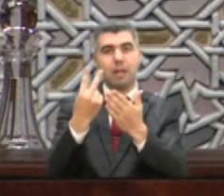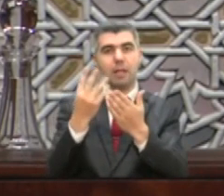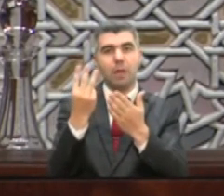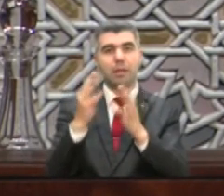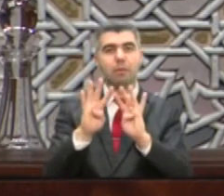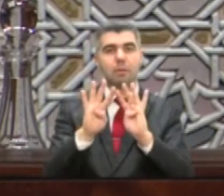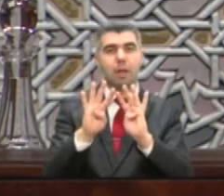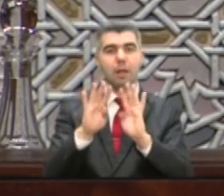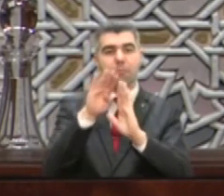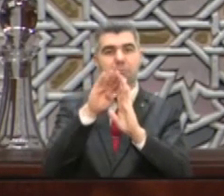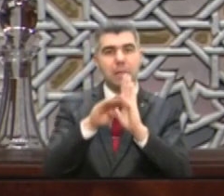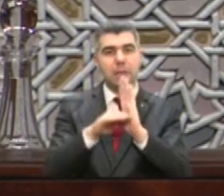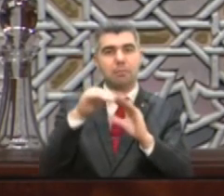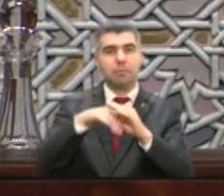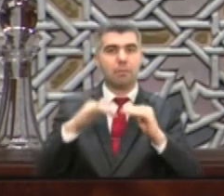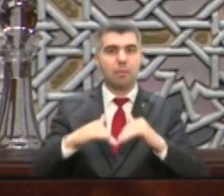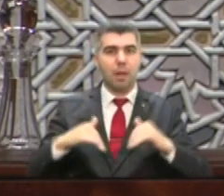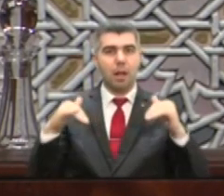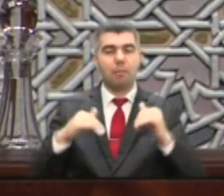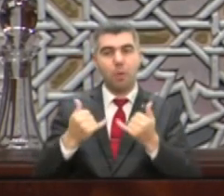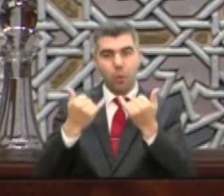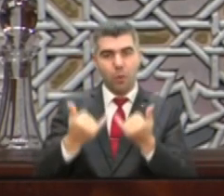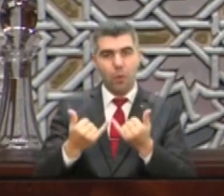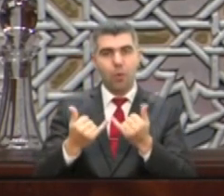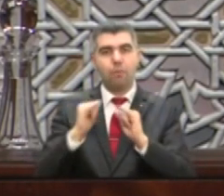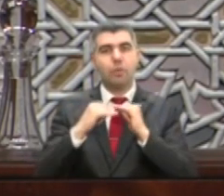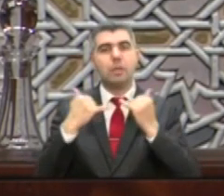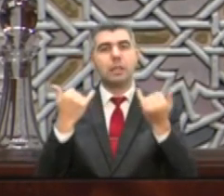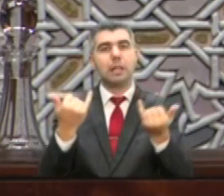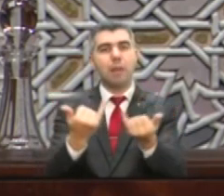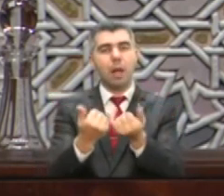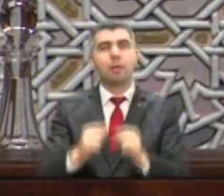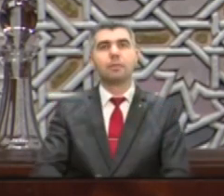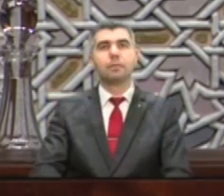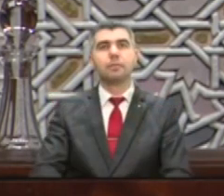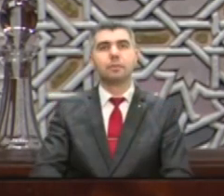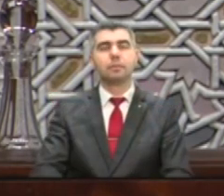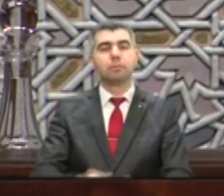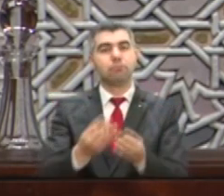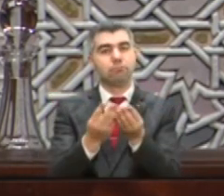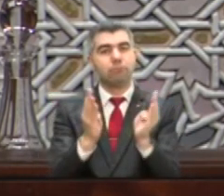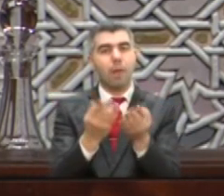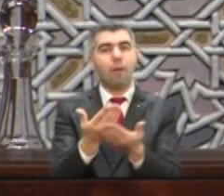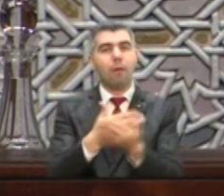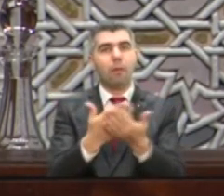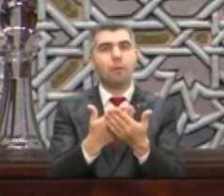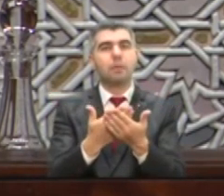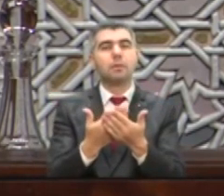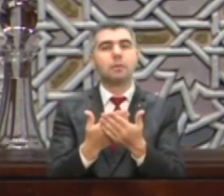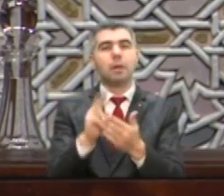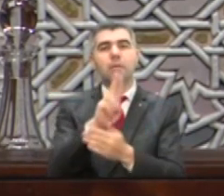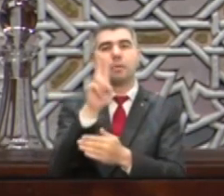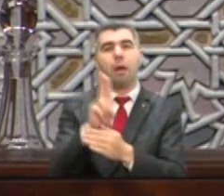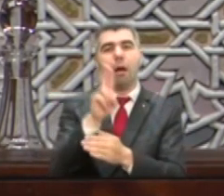النظام الداخلي، يعقد مجلس النواب الجلسة المخصصة للأسئلة